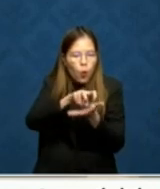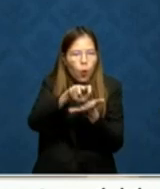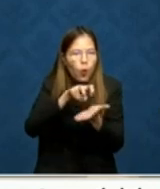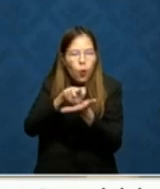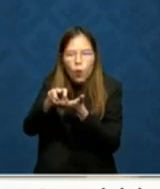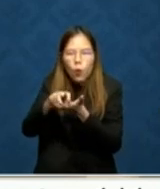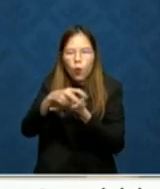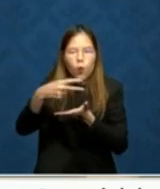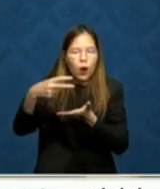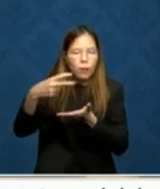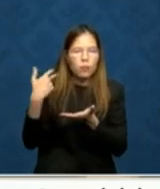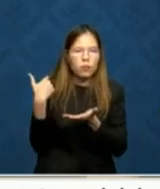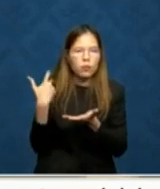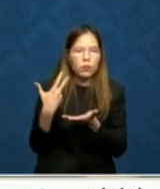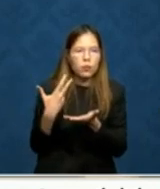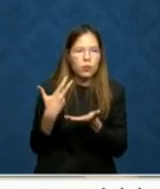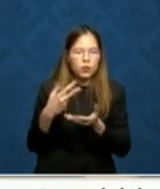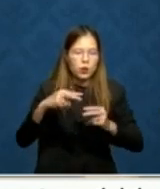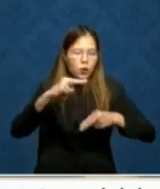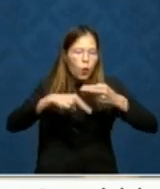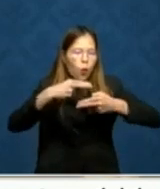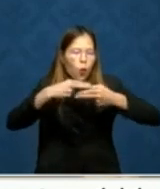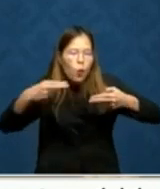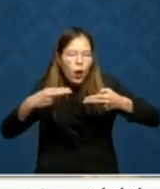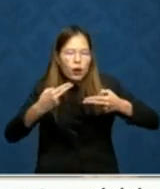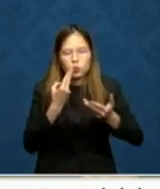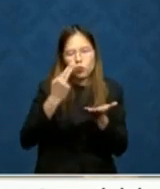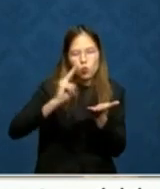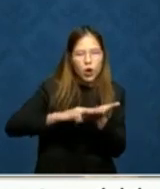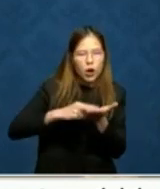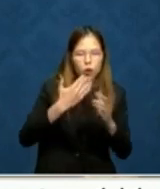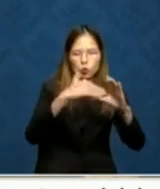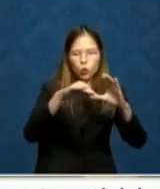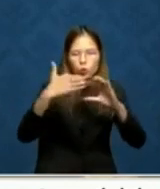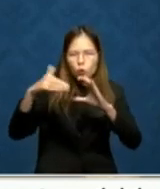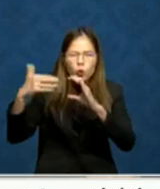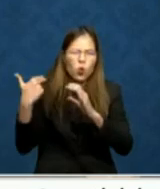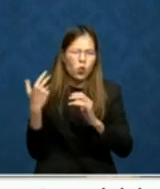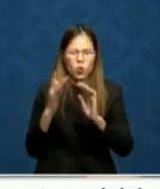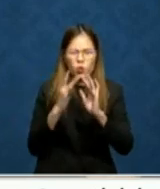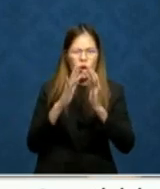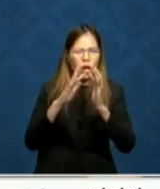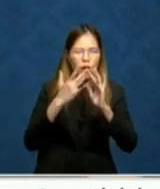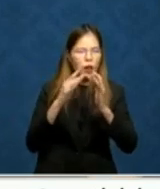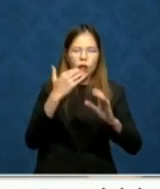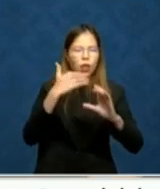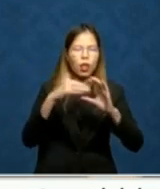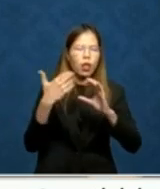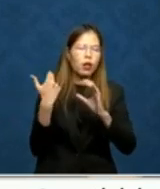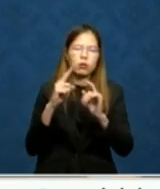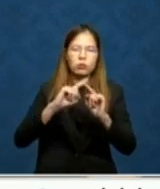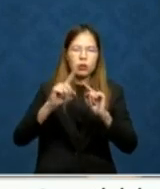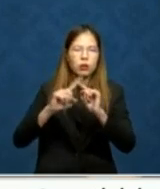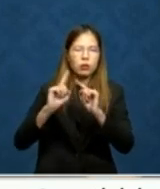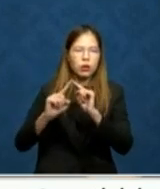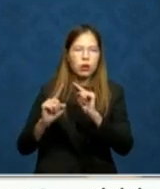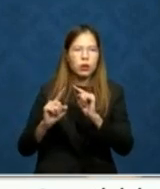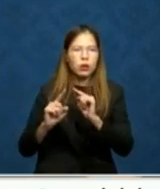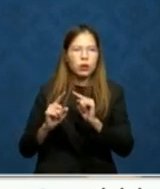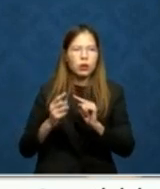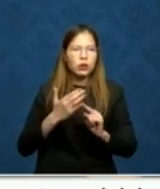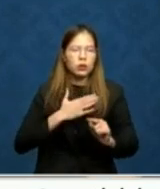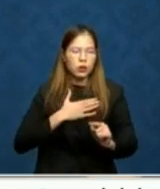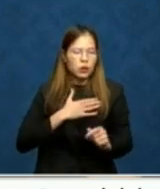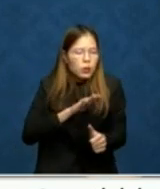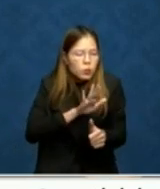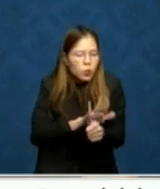พึงประสงค์การส่งของขวัญหรือจดหมายหรือการใช้โซเชียลมีเดียในการคุกคามหรือสอดส่องผู้ถูกกระทำค่ะการสะกด